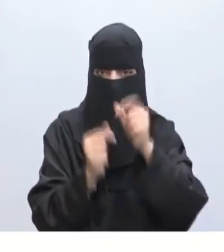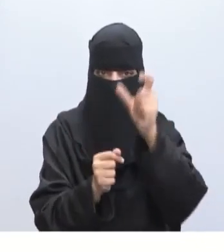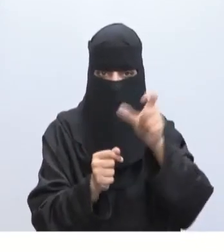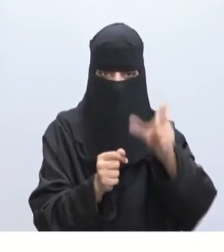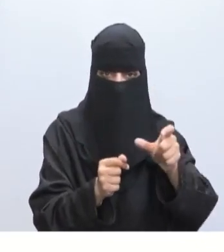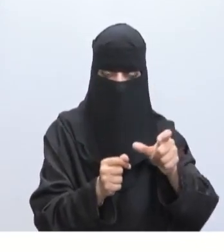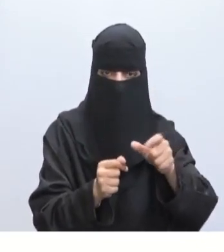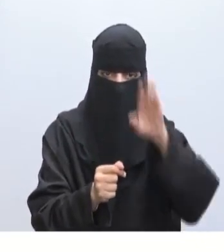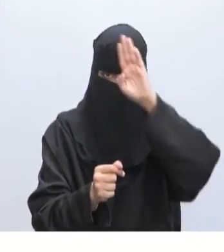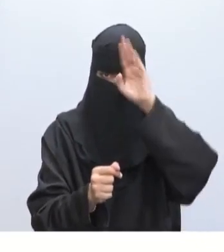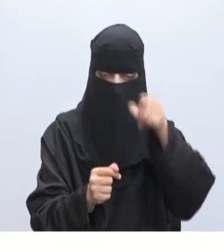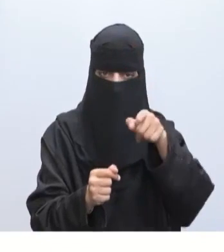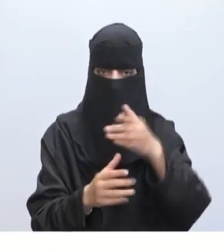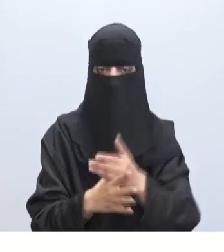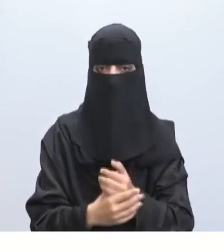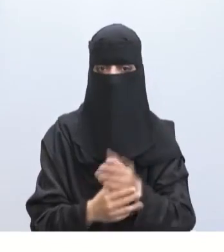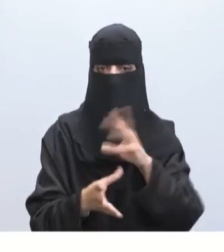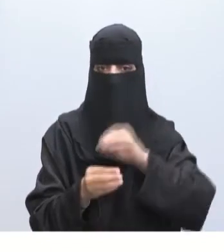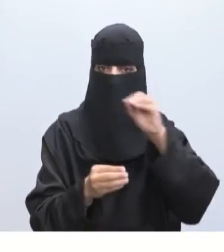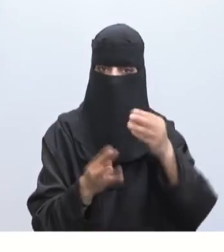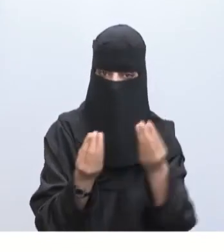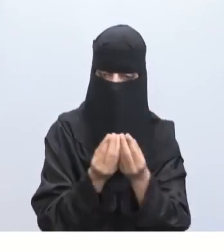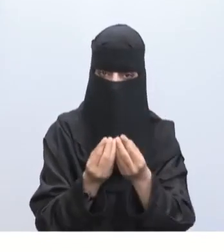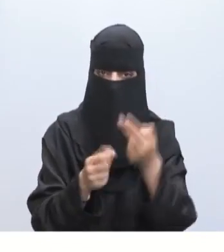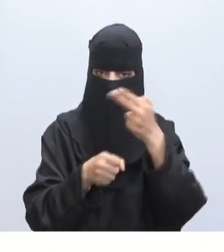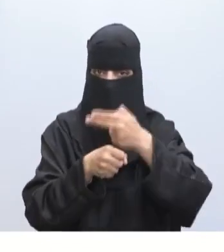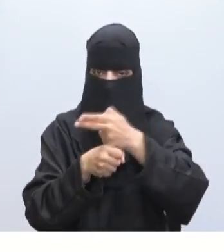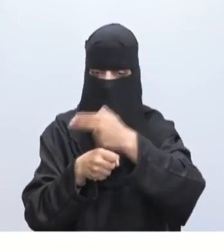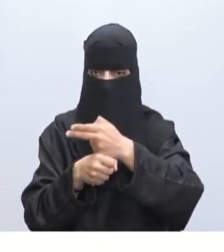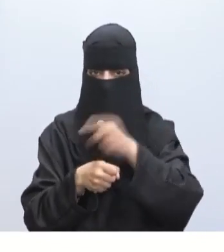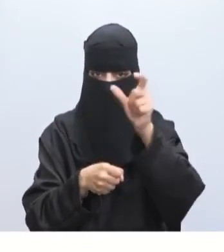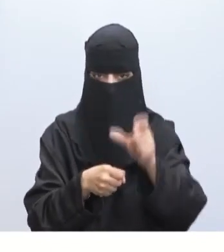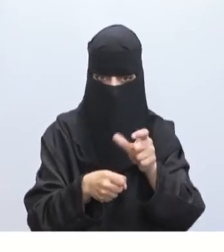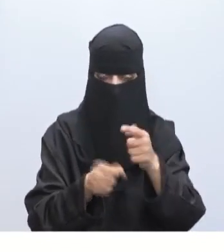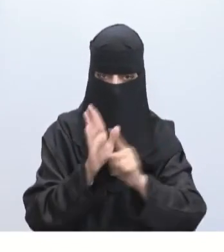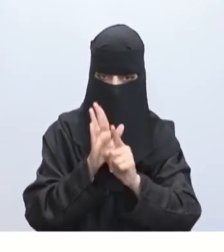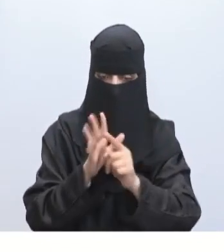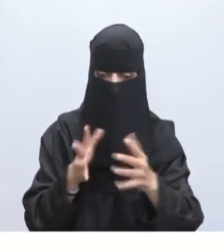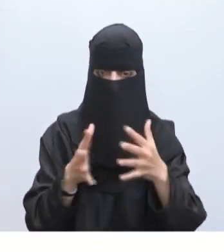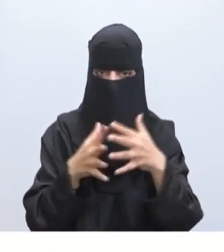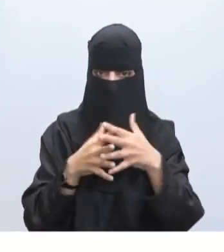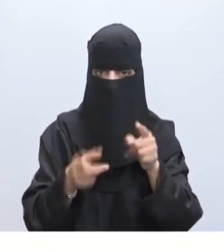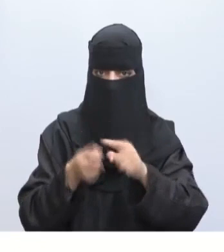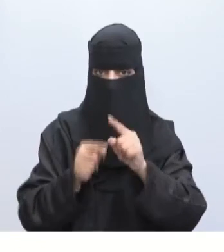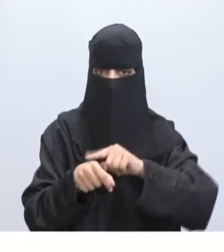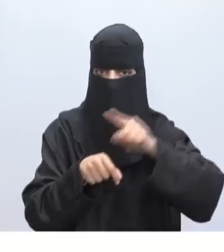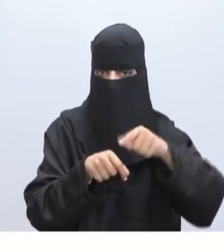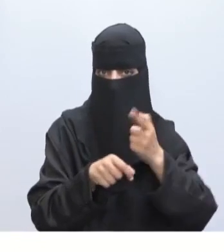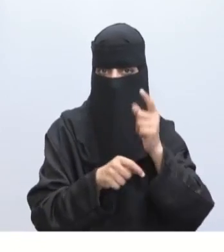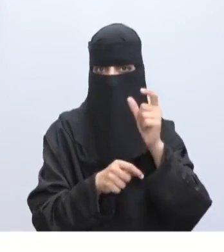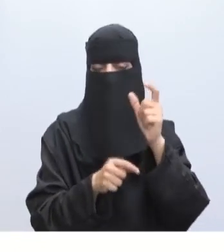افراد اسره ال سعود ومن بينهم اعمام الامام تركي واقاربه الى مصر